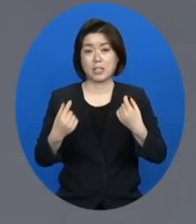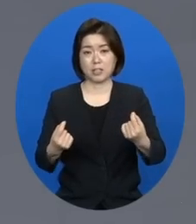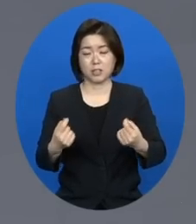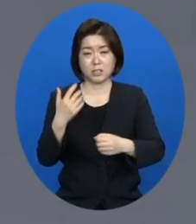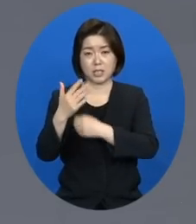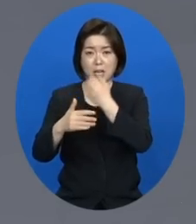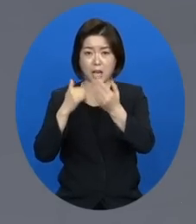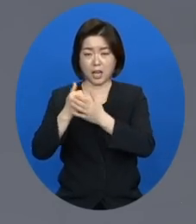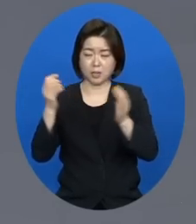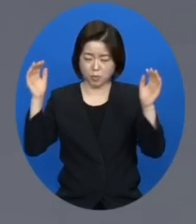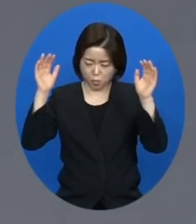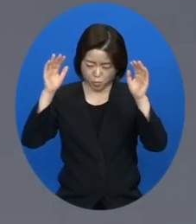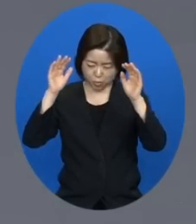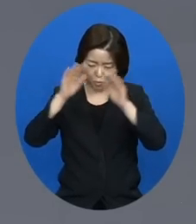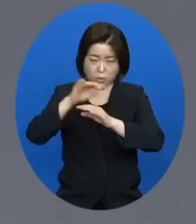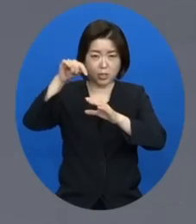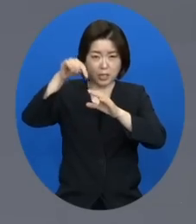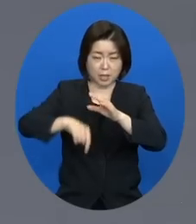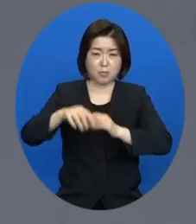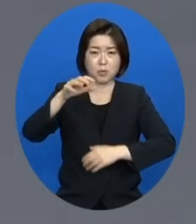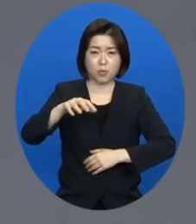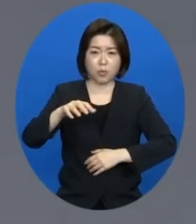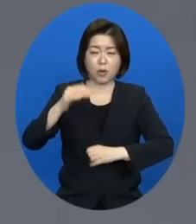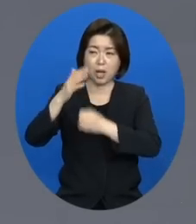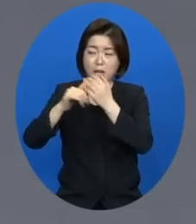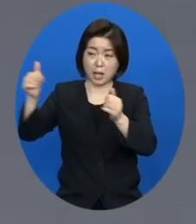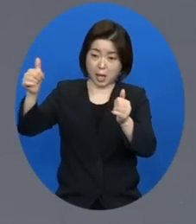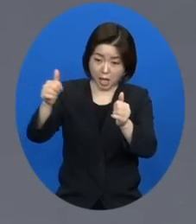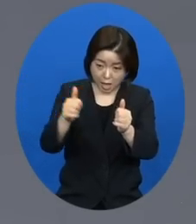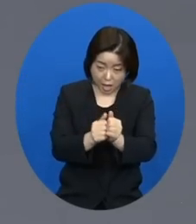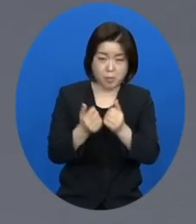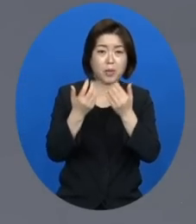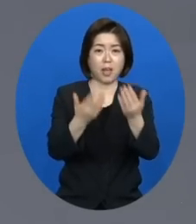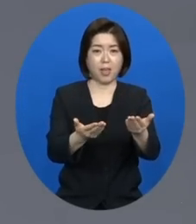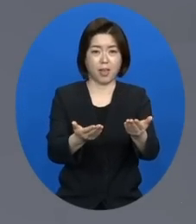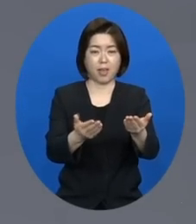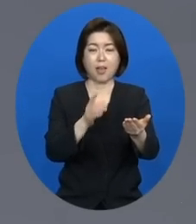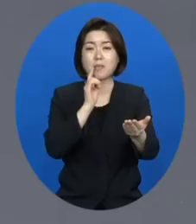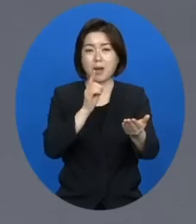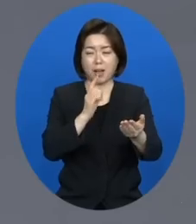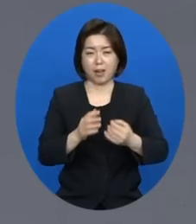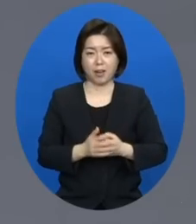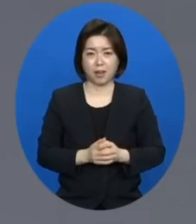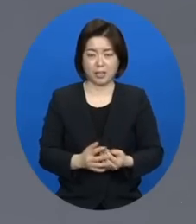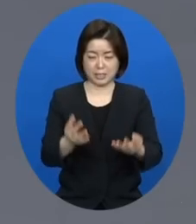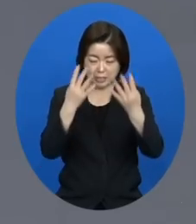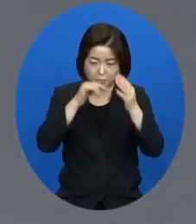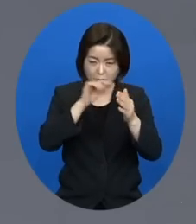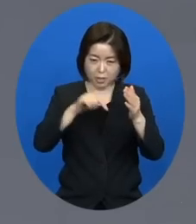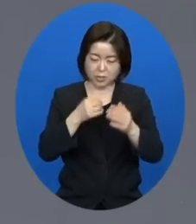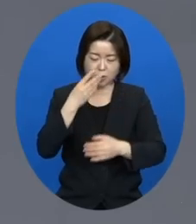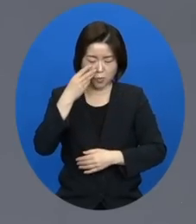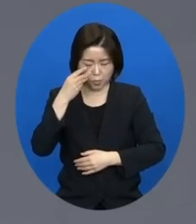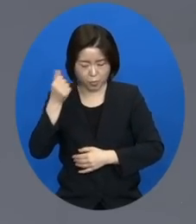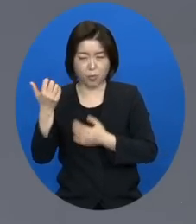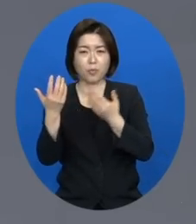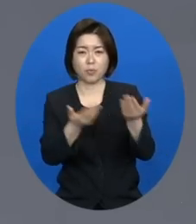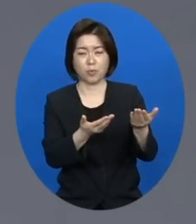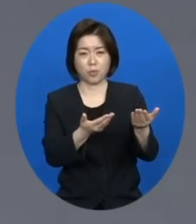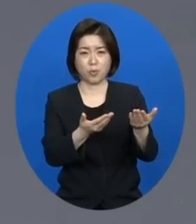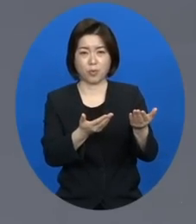하나님 그 어둠의 깊은 곳에서 그와 함께 하셨다라고 말씀을 해요. 그 감옥에서도 형통케 하셨다라고